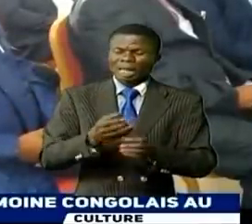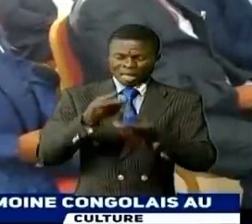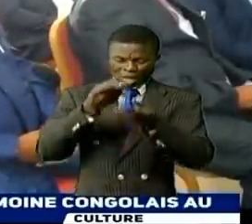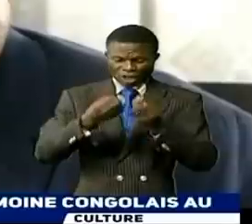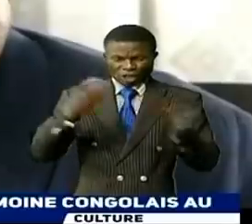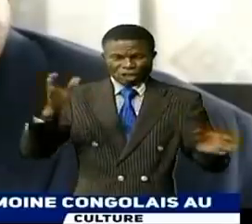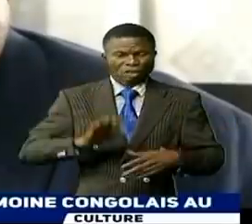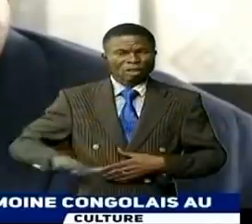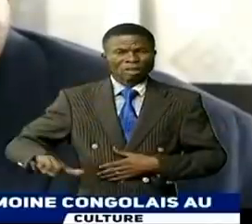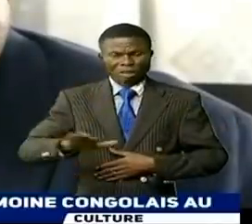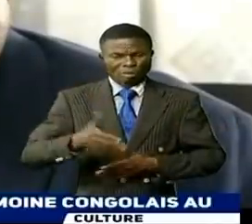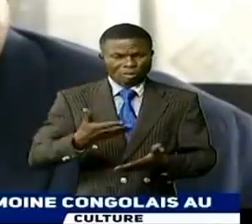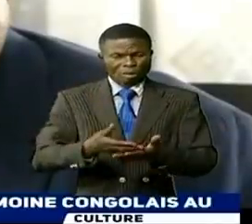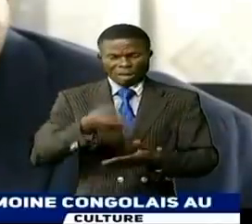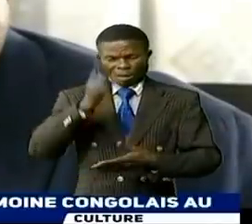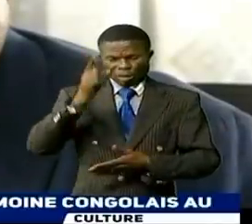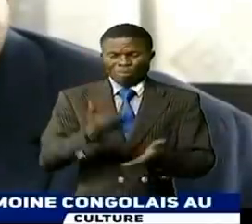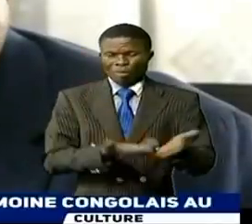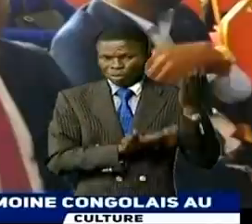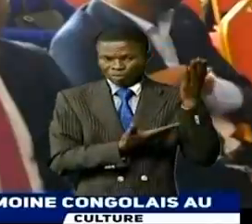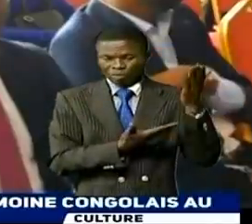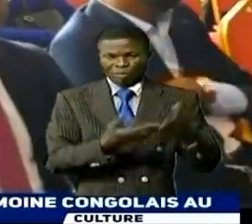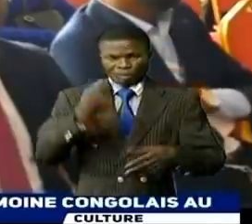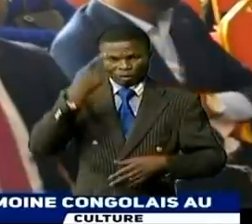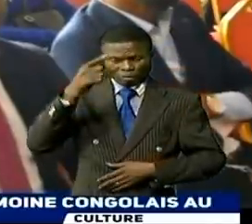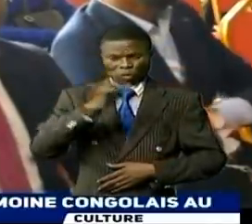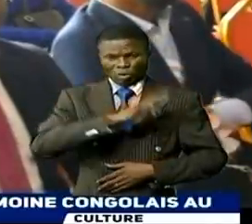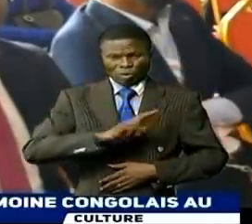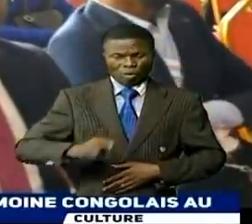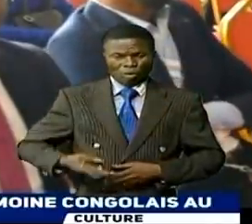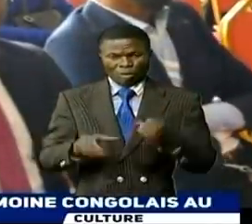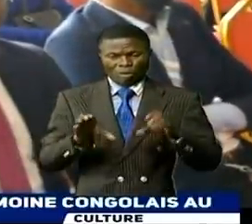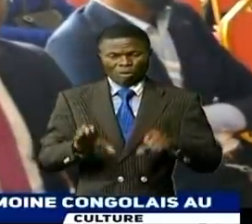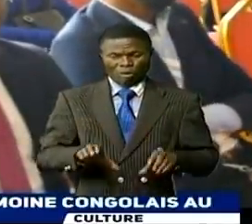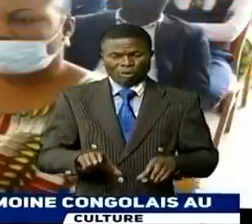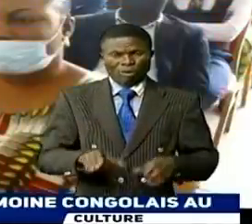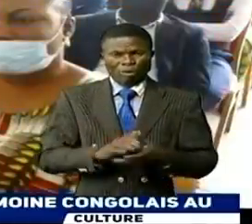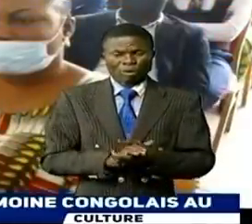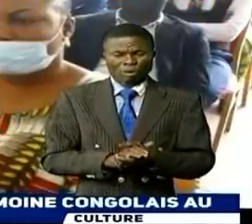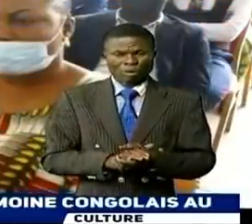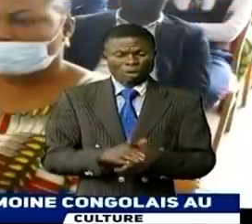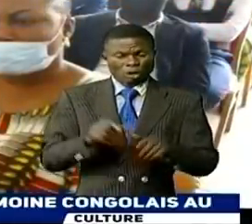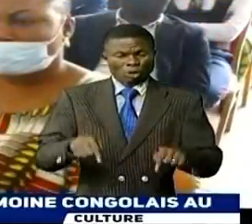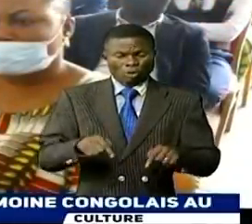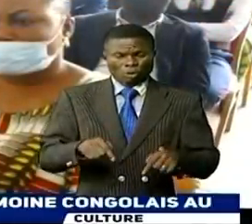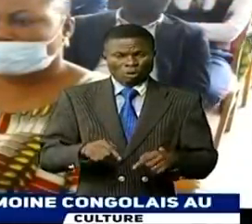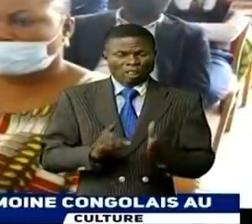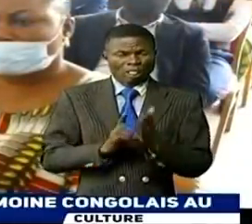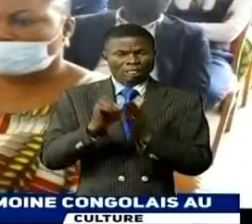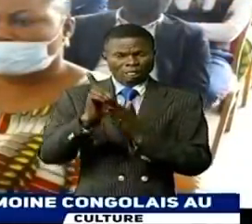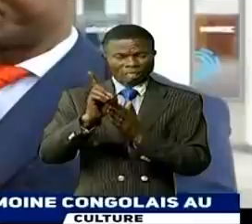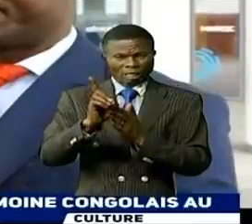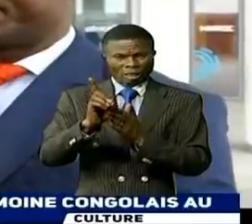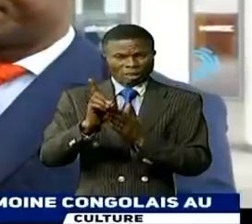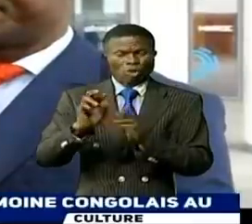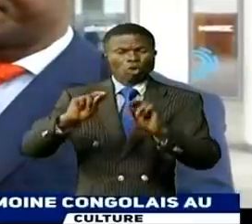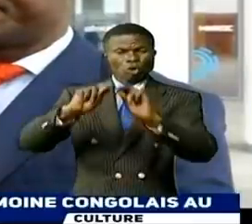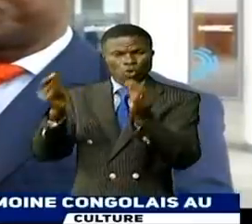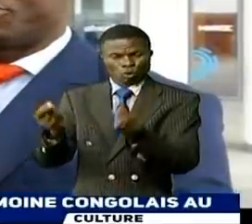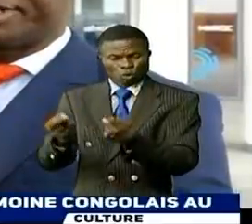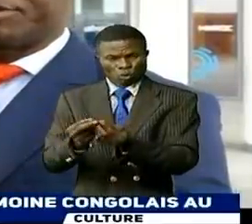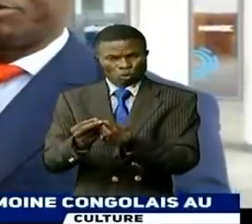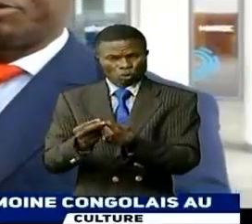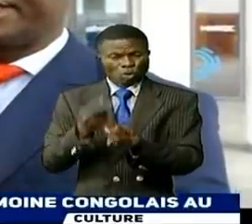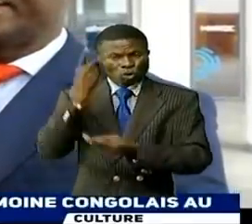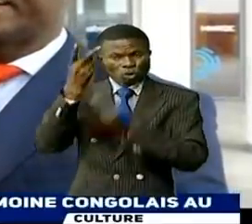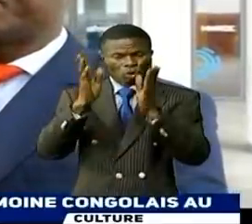est primordial pour la République démocratique du Congo parce que on ne peut pas aujourd'hui développer un réseau du